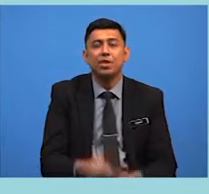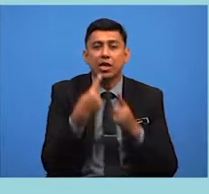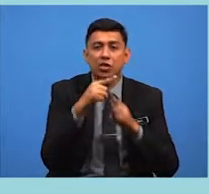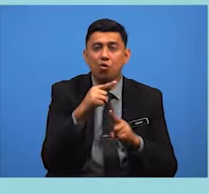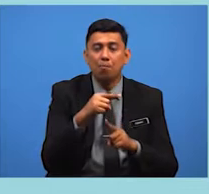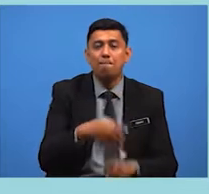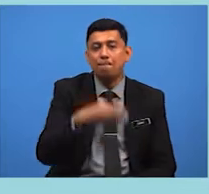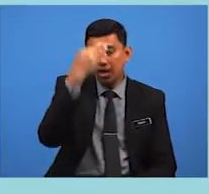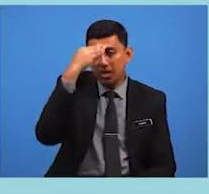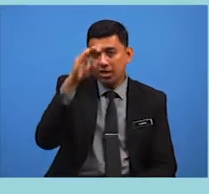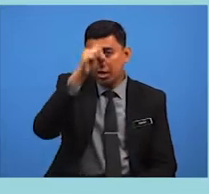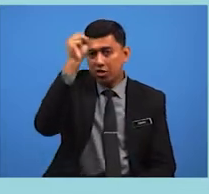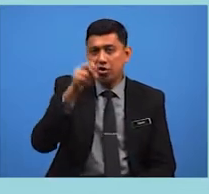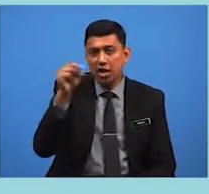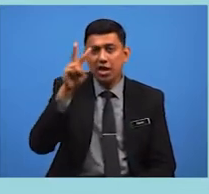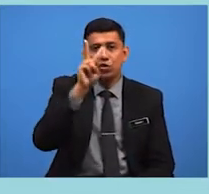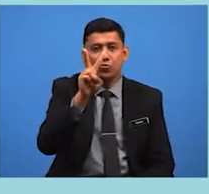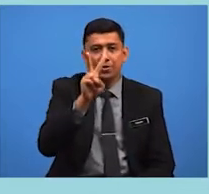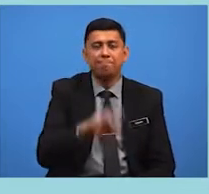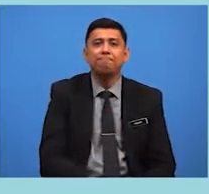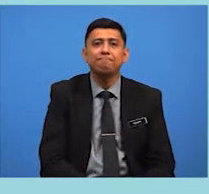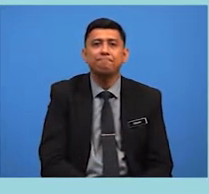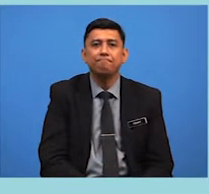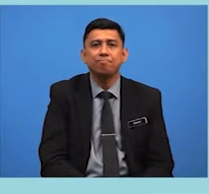Jawapan bagi soalan kedua ialah